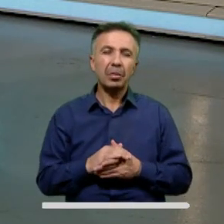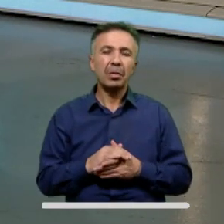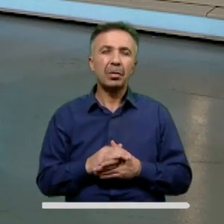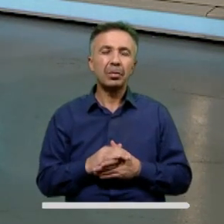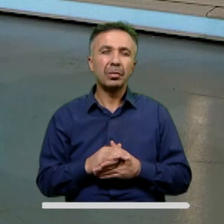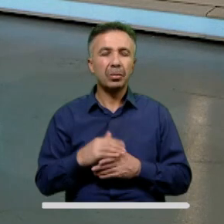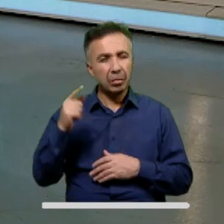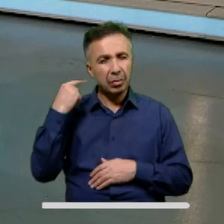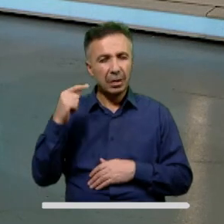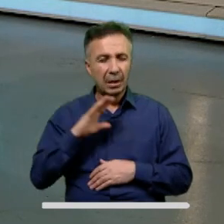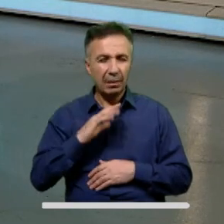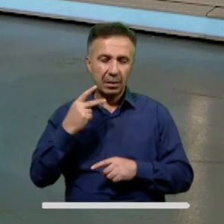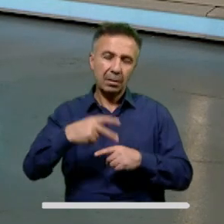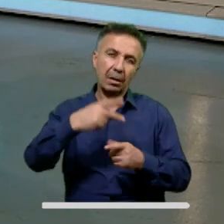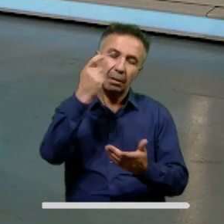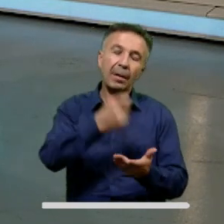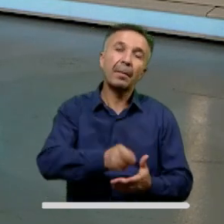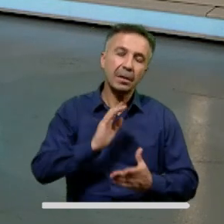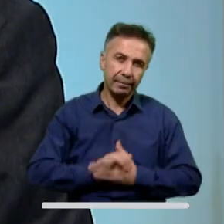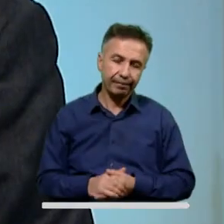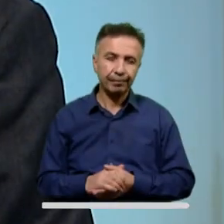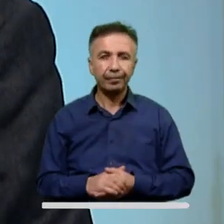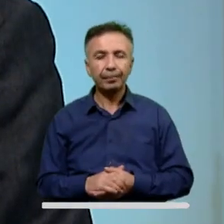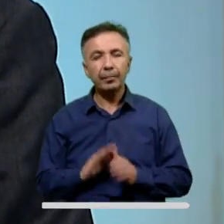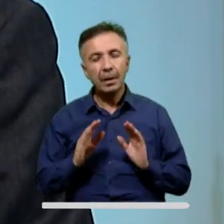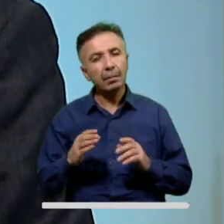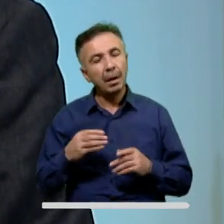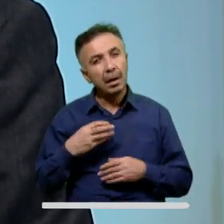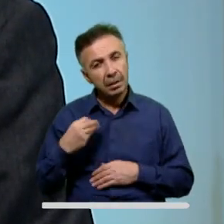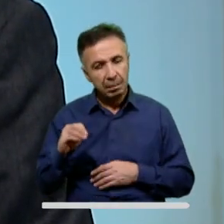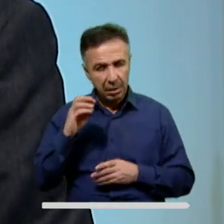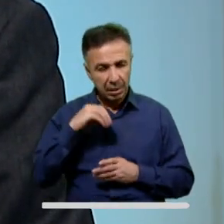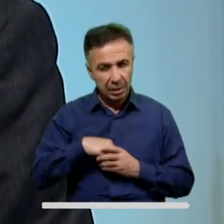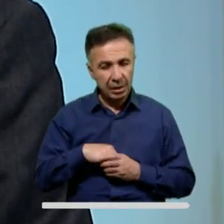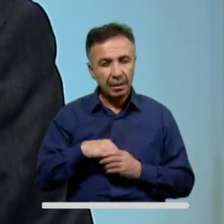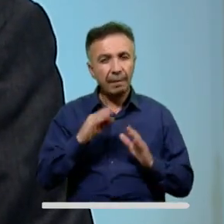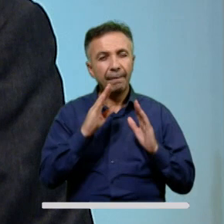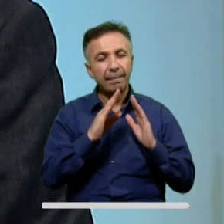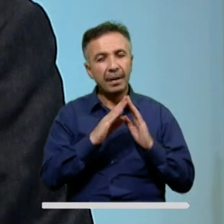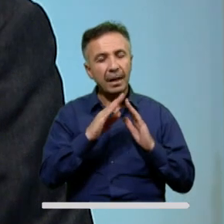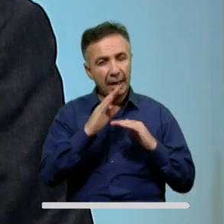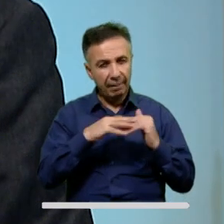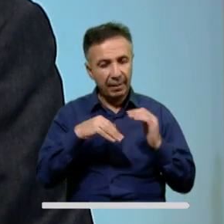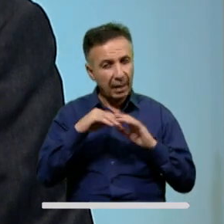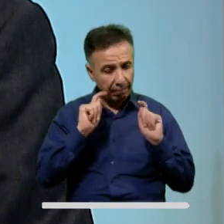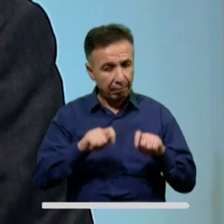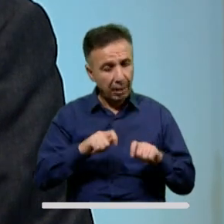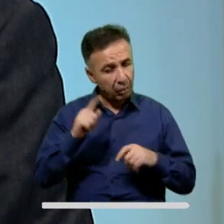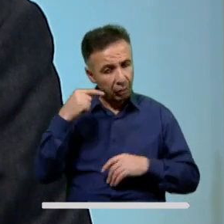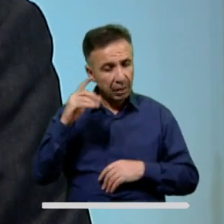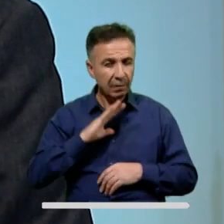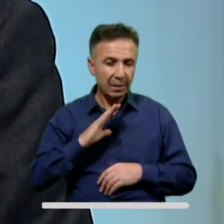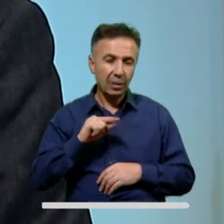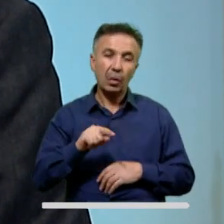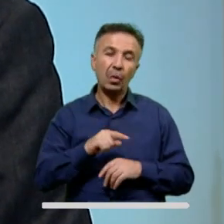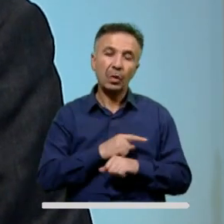otururuz düşüncesi varsa yine vermeyecek. Problem yok. Ama satmak üzere villa yapma düşüncesi varsa o